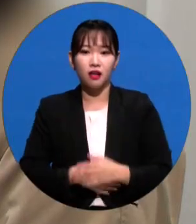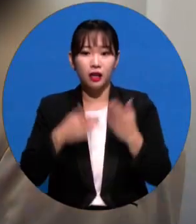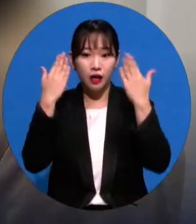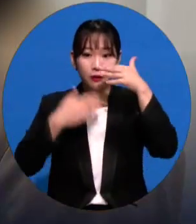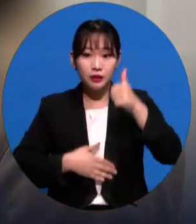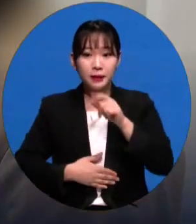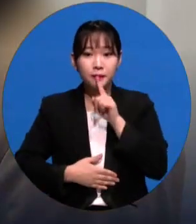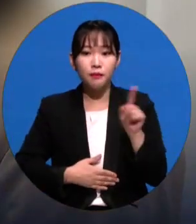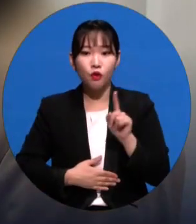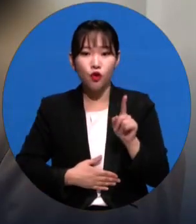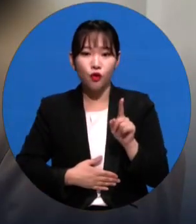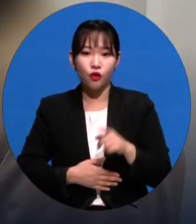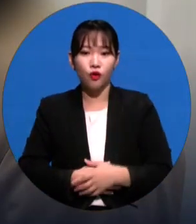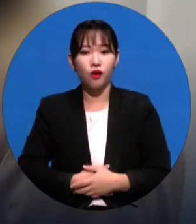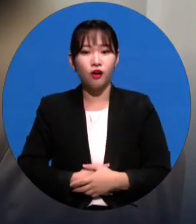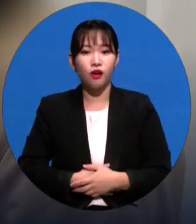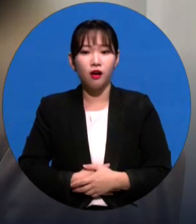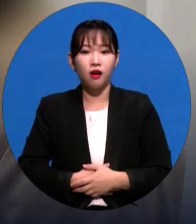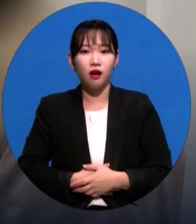뭐라 하셨냐면